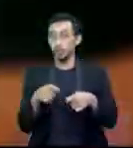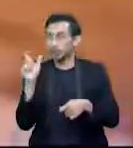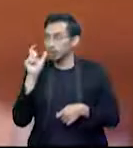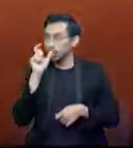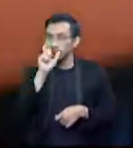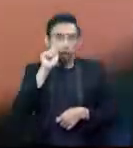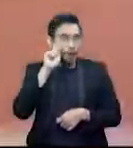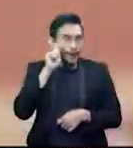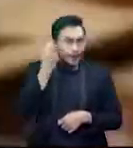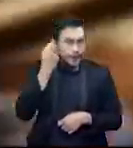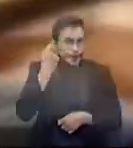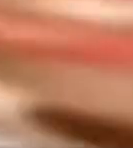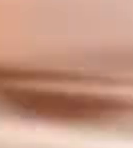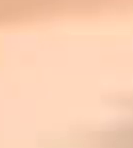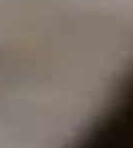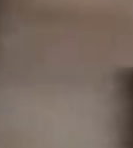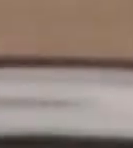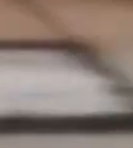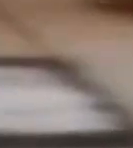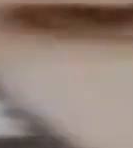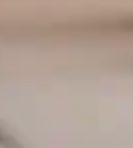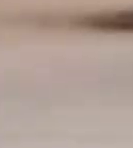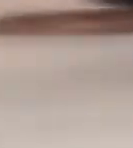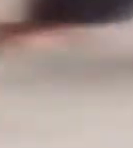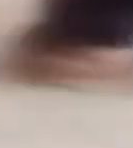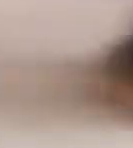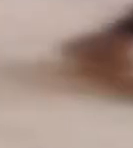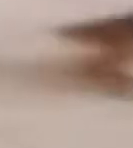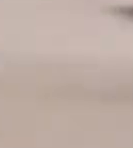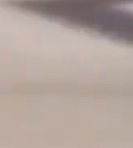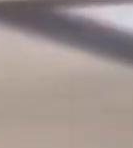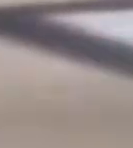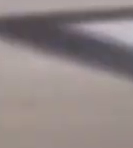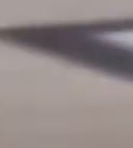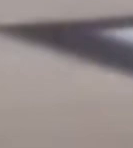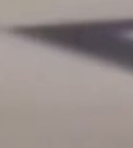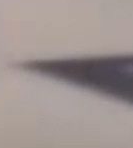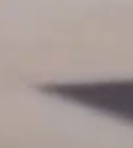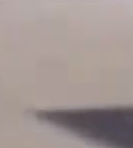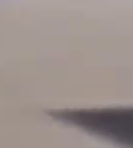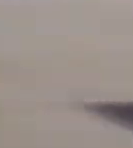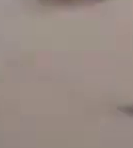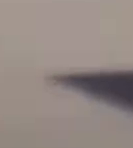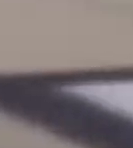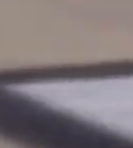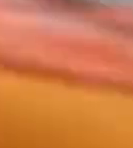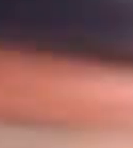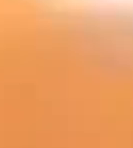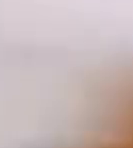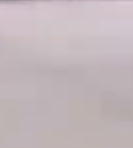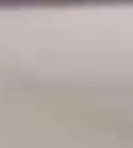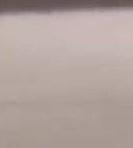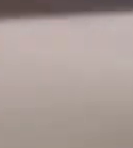menteri perdagangan mengumkan nama calon tersangka mafia minyak goreng tidak Pucung terlaksana namun sinyal juga and mafia minyak goreng yang